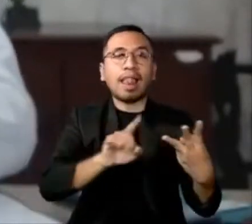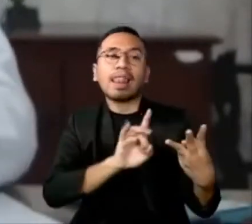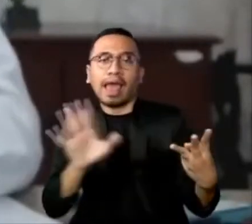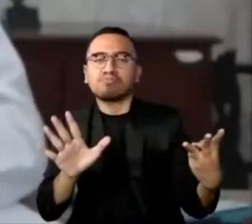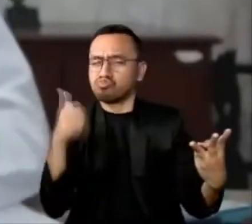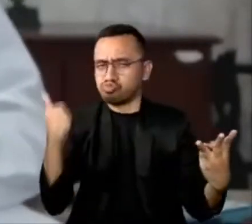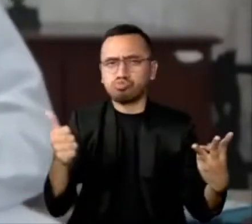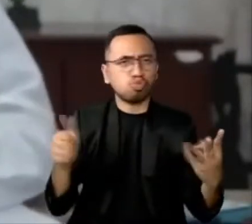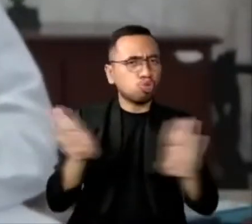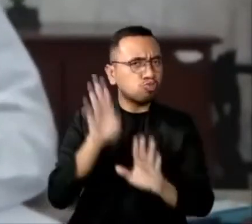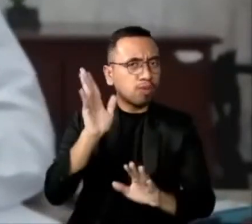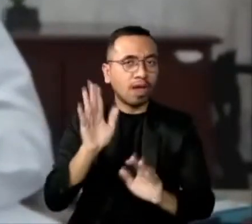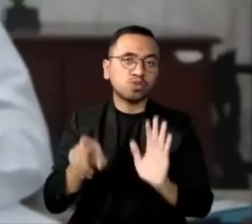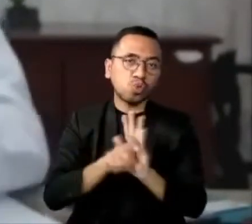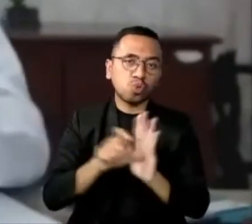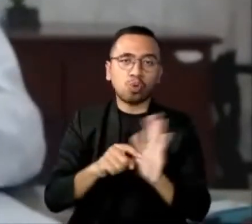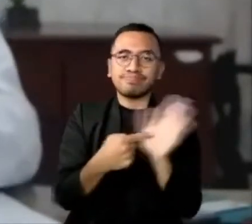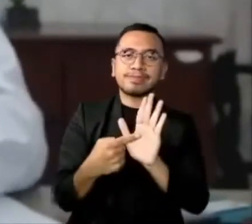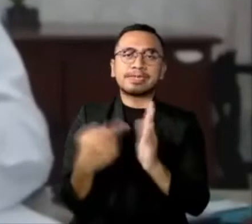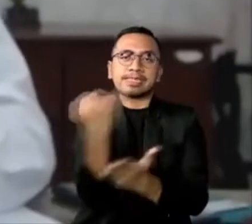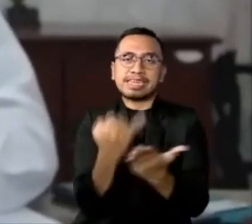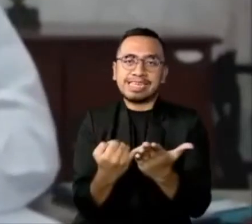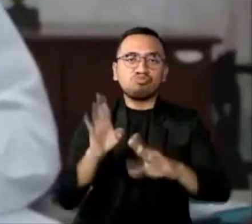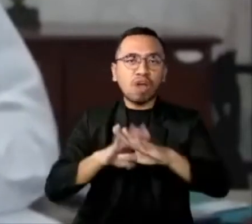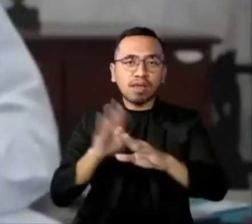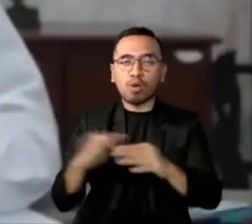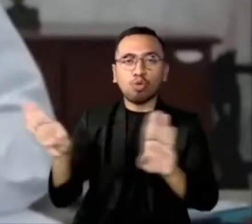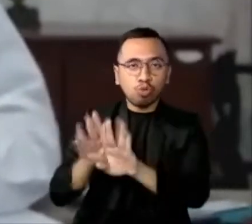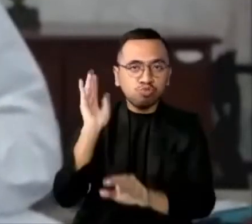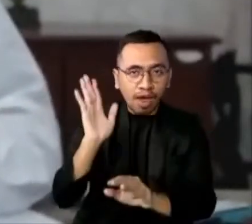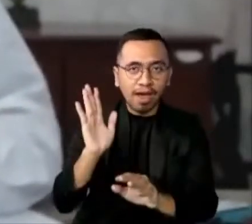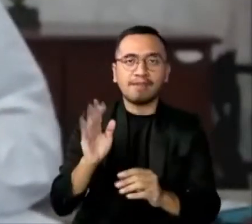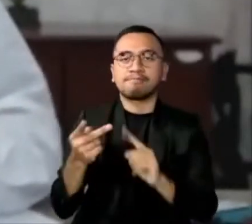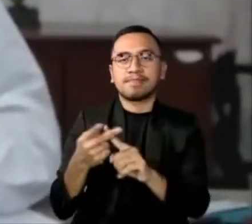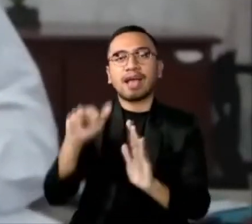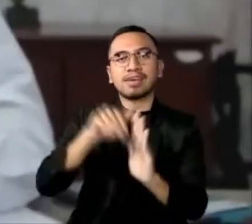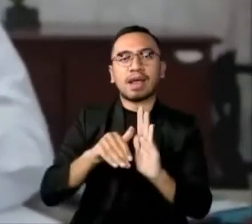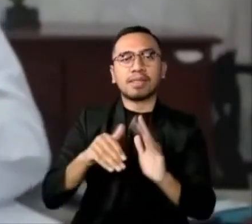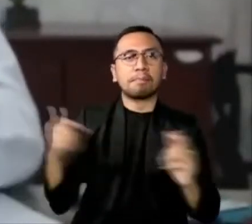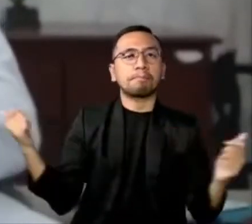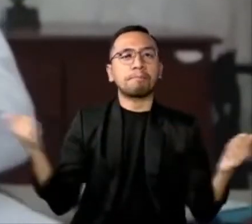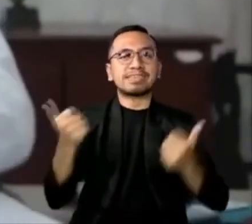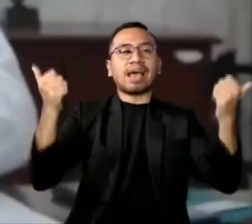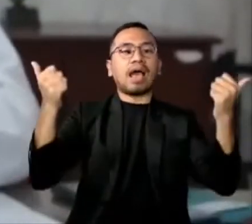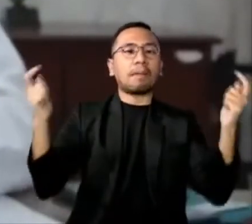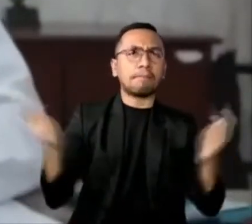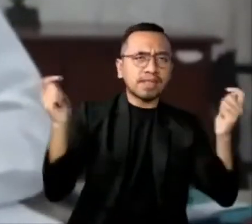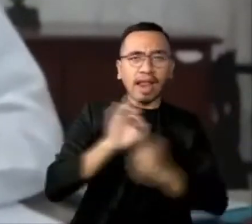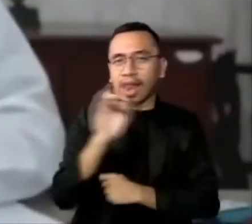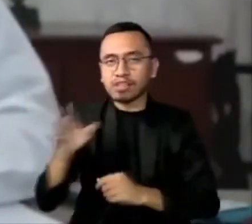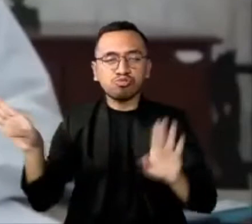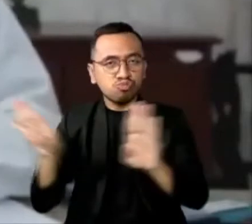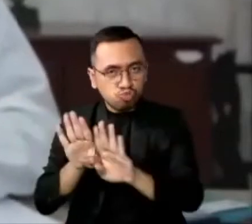pentas seni sudah bisa kita kendalikan, pesta-pesta semuanya bisa kita kendalikan, acara-acara yang lain juga bisa